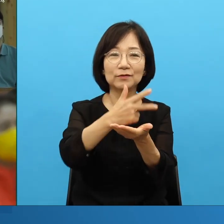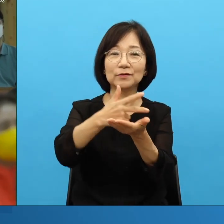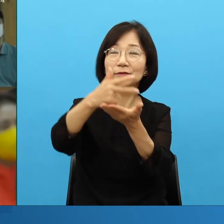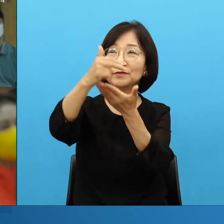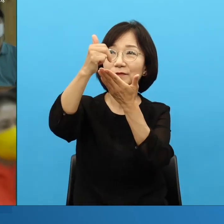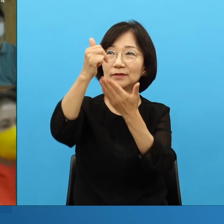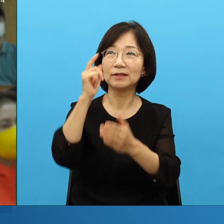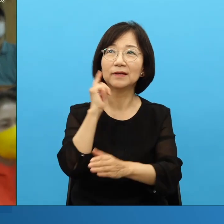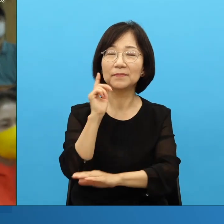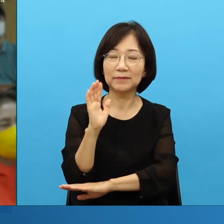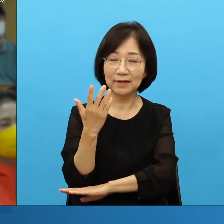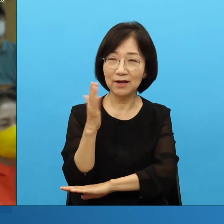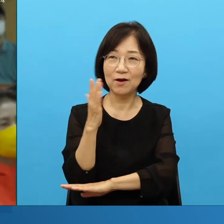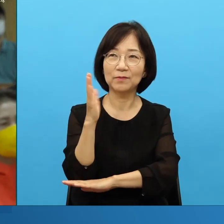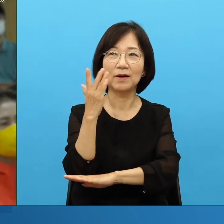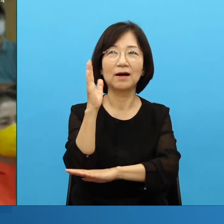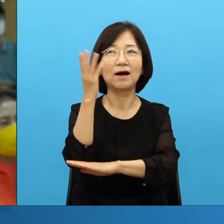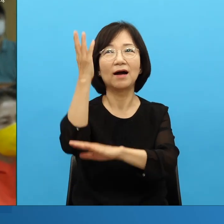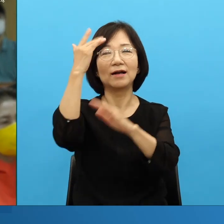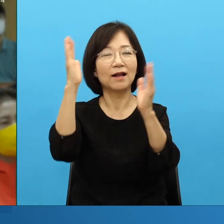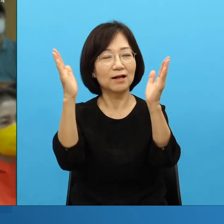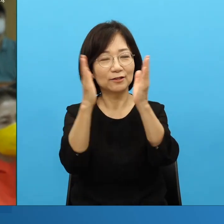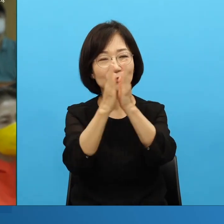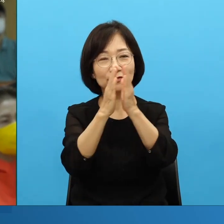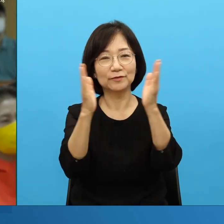사랑 주님께 영광